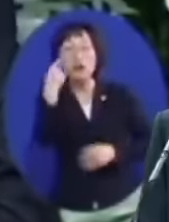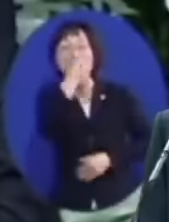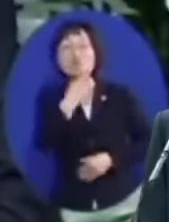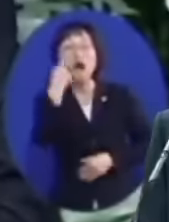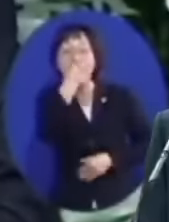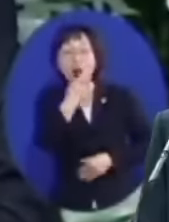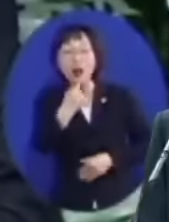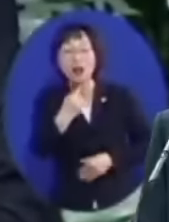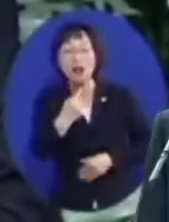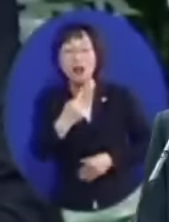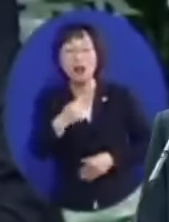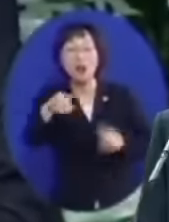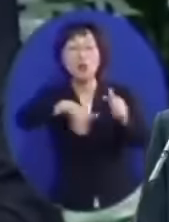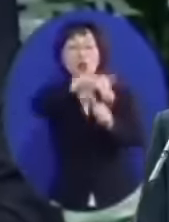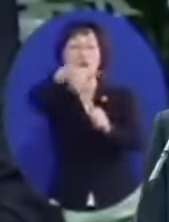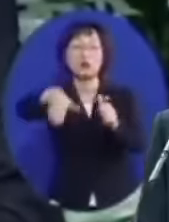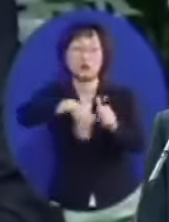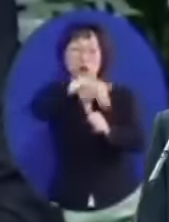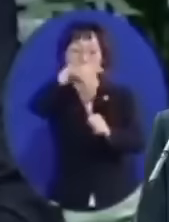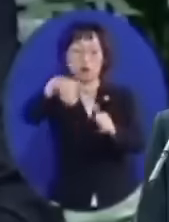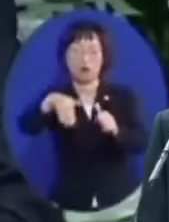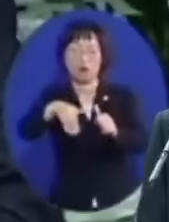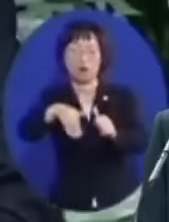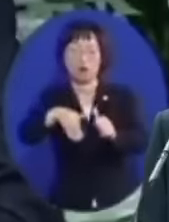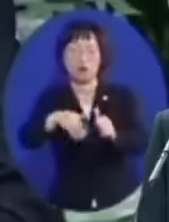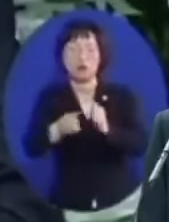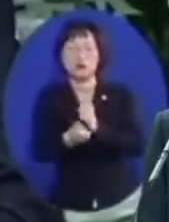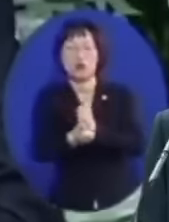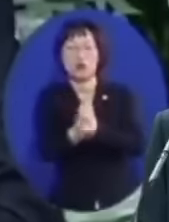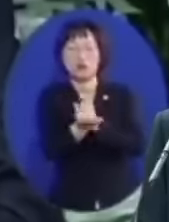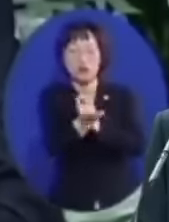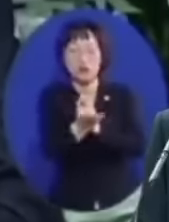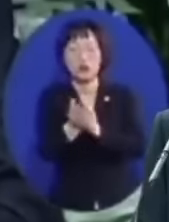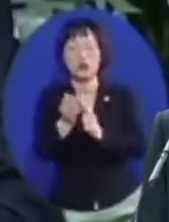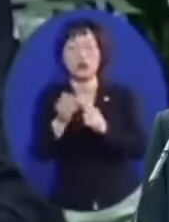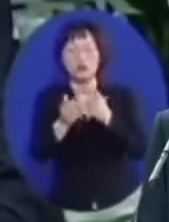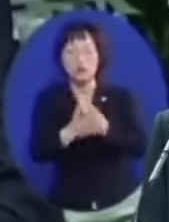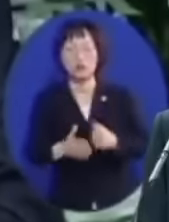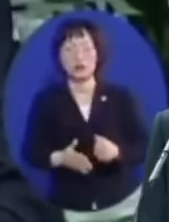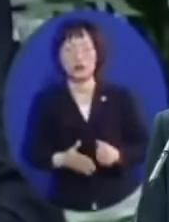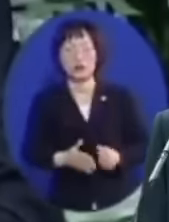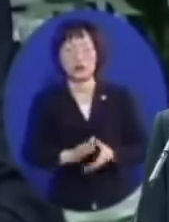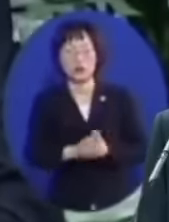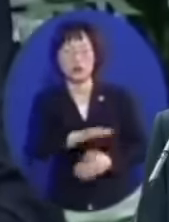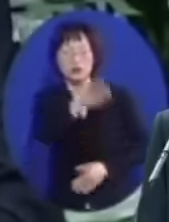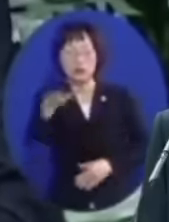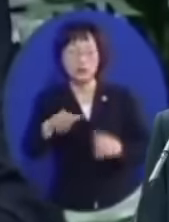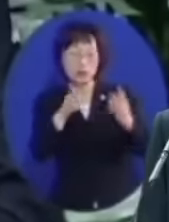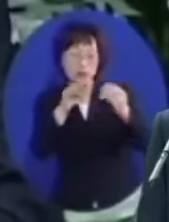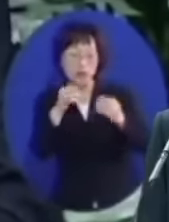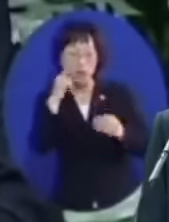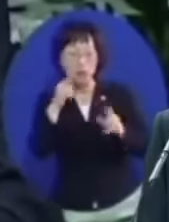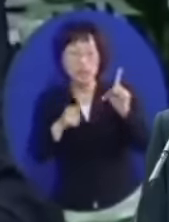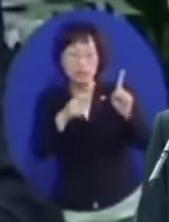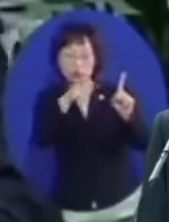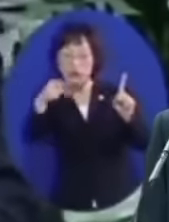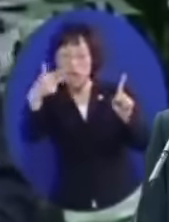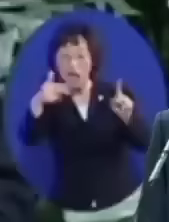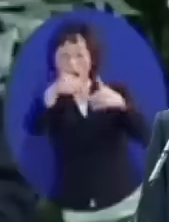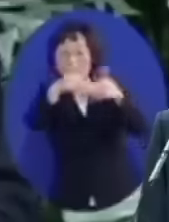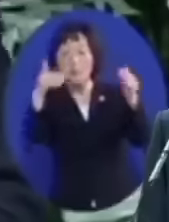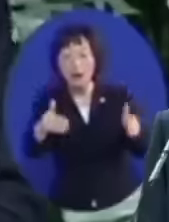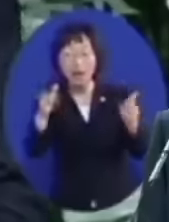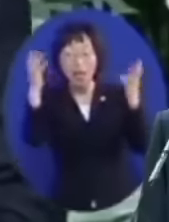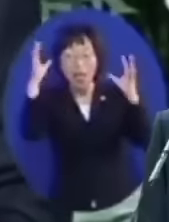우리 환경에 그만한 영향을 미치는 것입니다. 실험 결과를 보며 1학년 7반 어린이들은